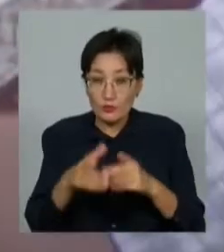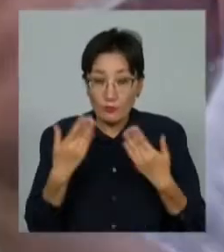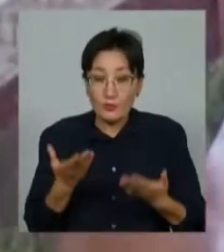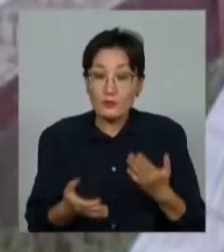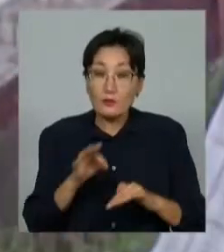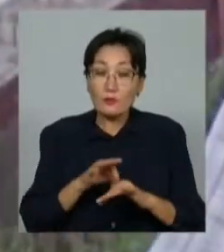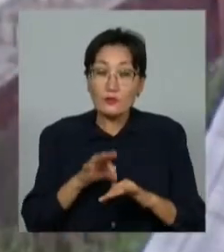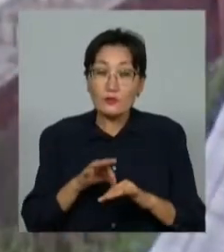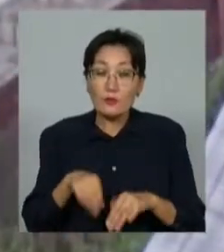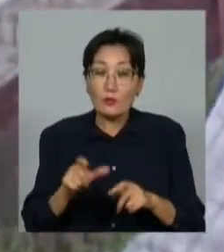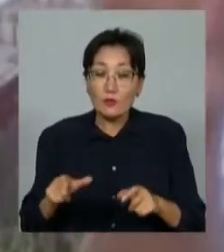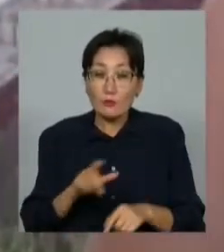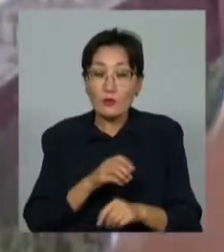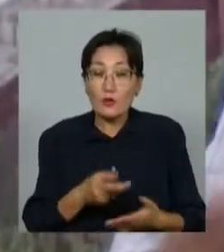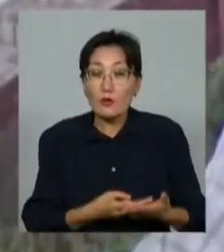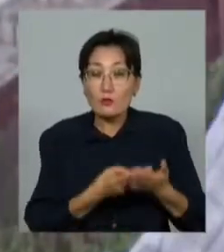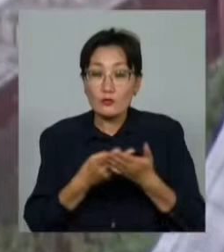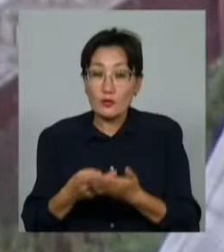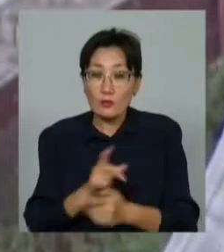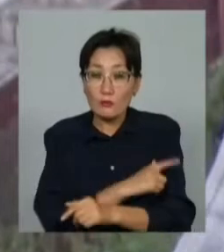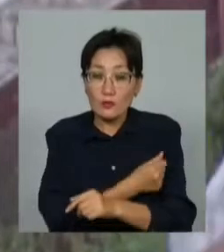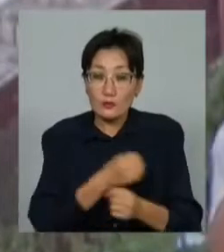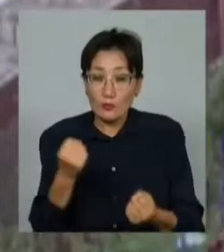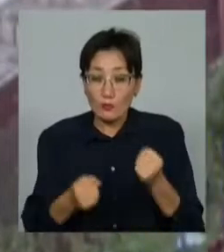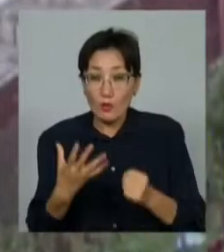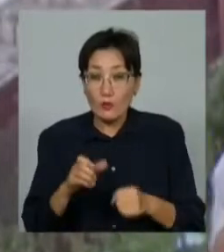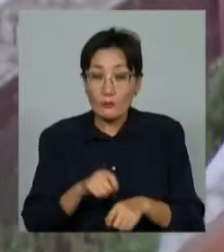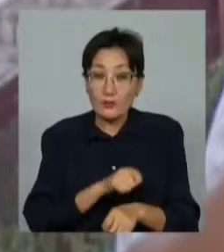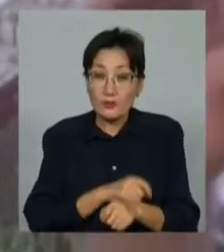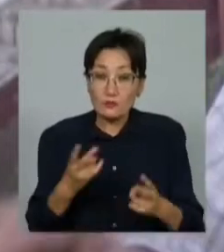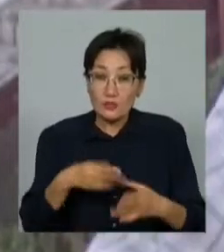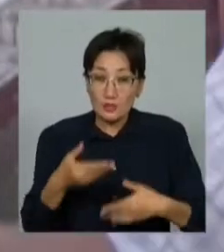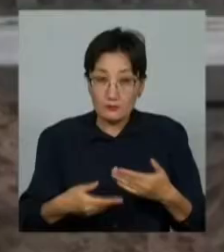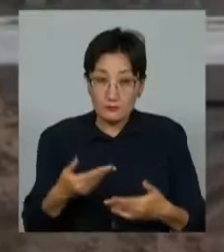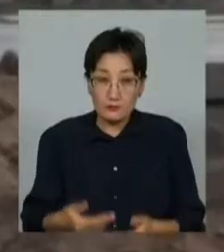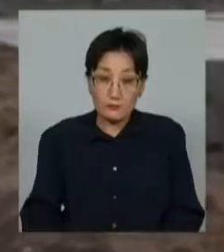қалған адамды көтеріп машинаға апарамын дегенше кемінде 500 метр жүруіміз керек.